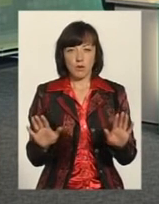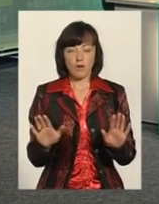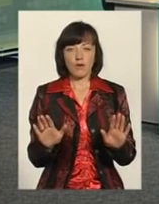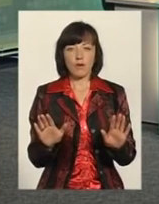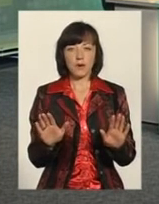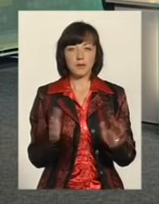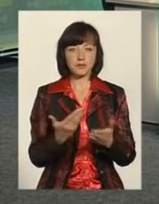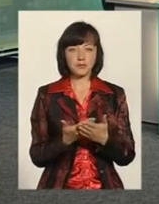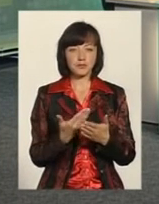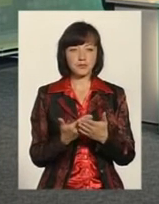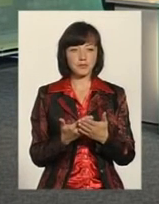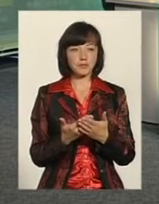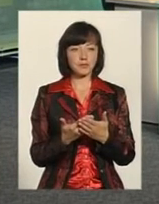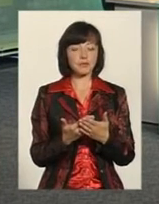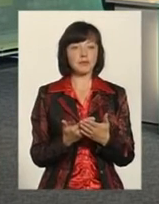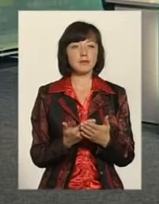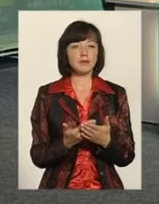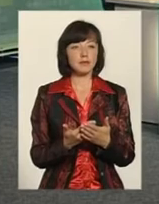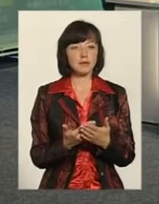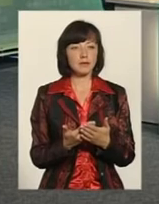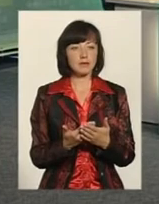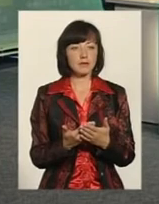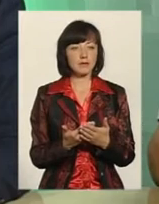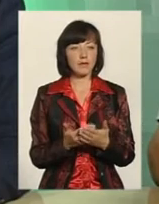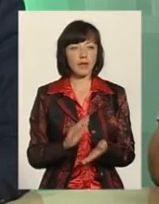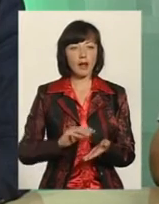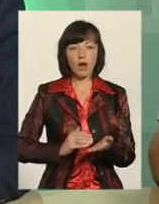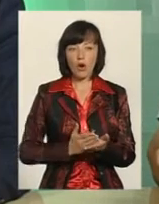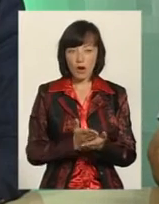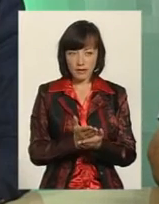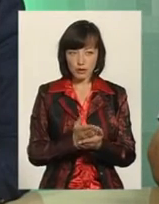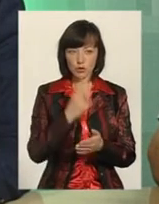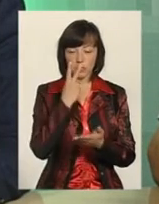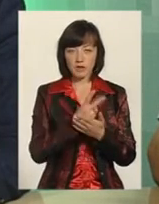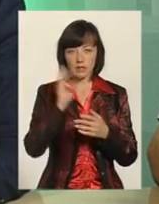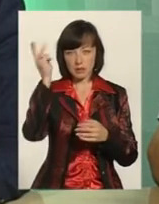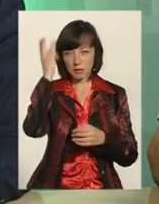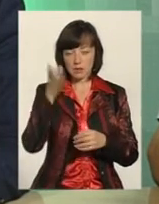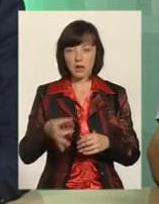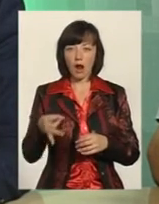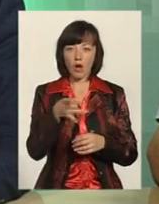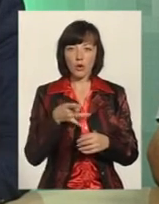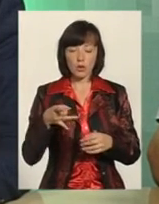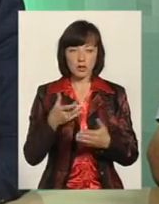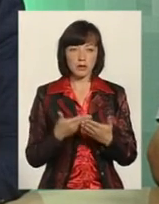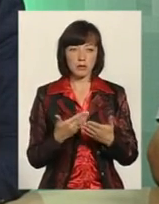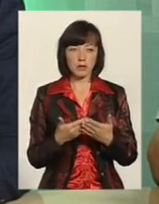Не обов'язково. Ну, скажімо так, зараз, якщо взяти географічну карту Хмельницького району, то,